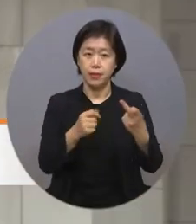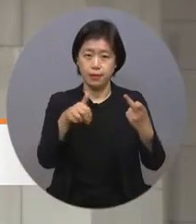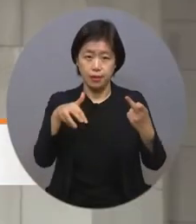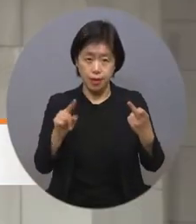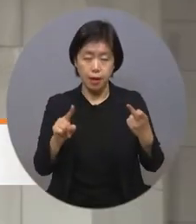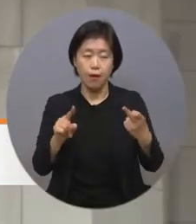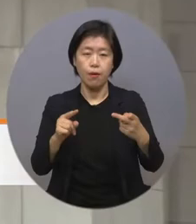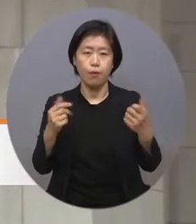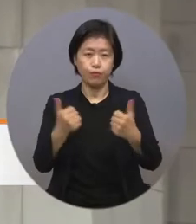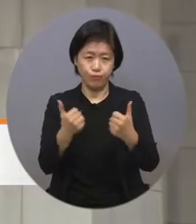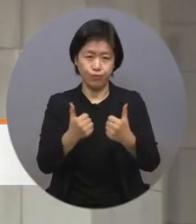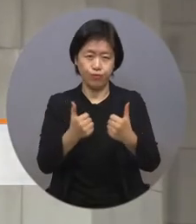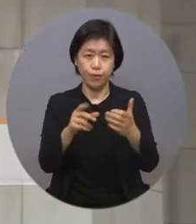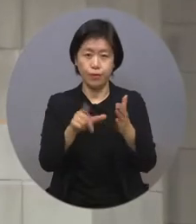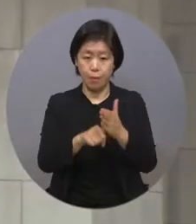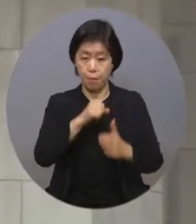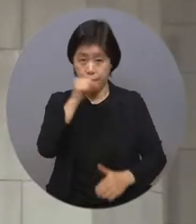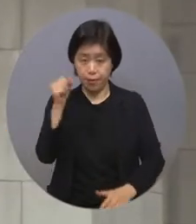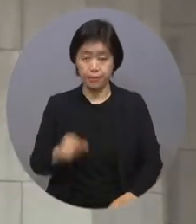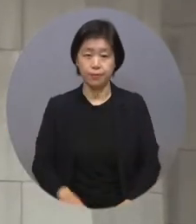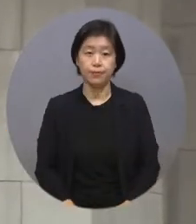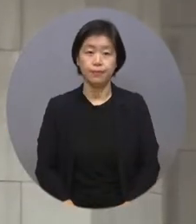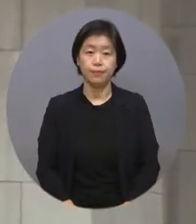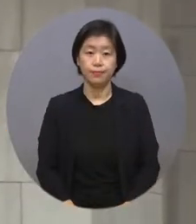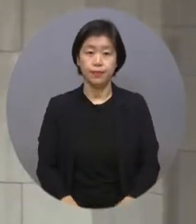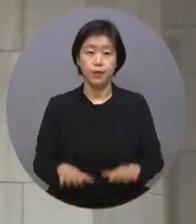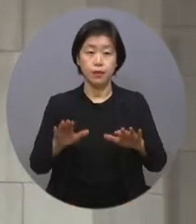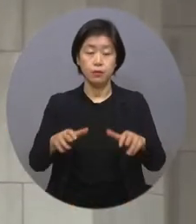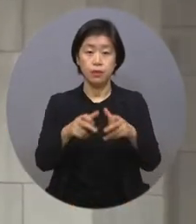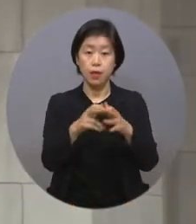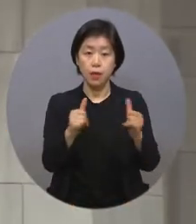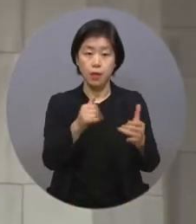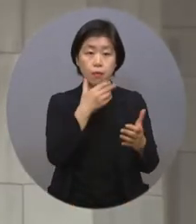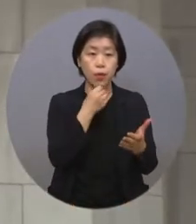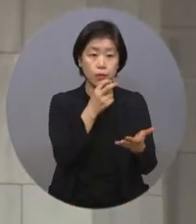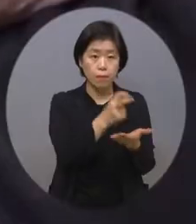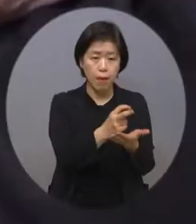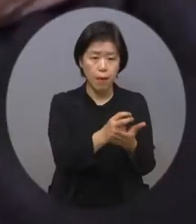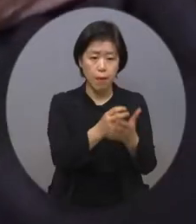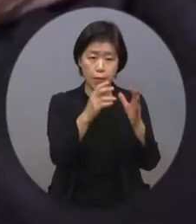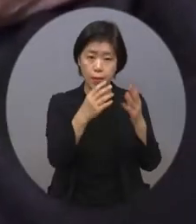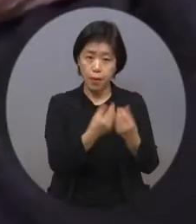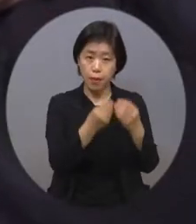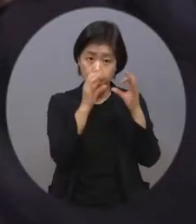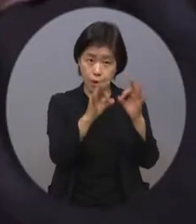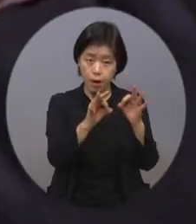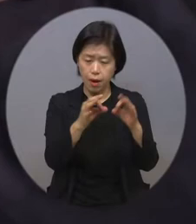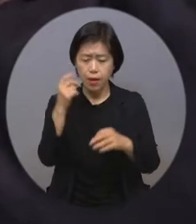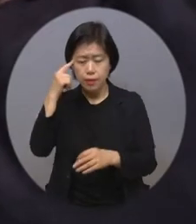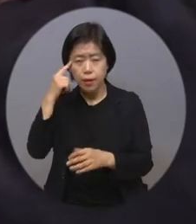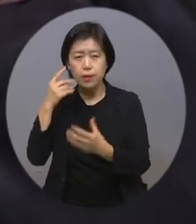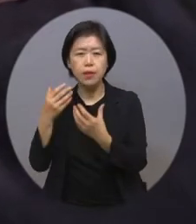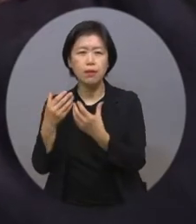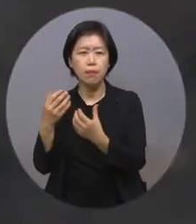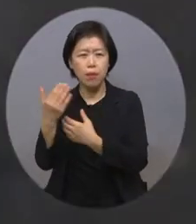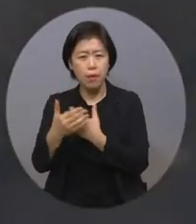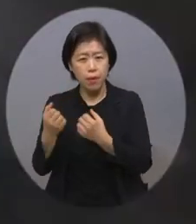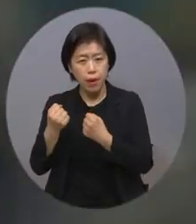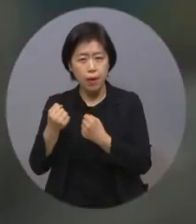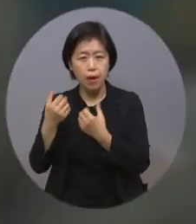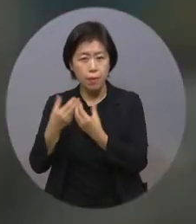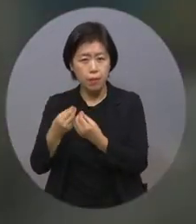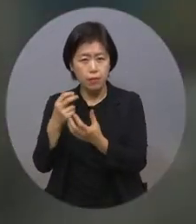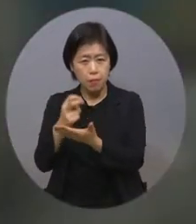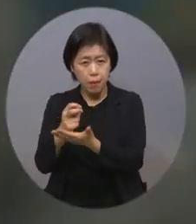국회 본회의를 통과했습니다. 현행 장애인복지법 제15조는 정신건강복지법 등 다른 법률을